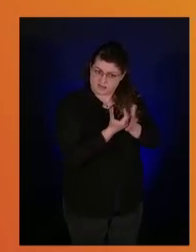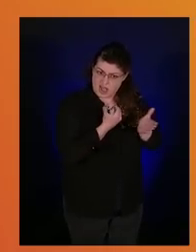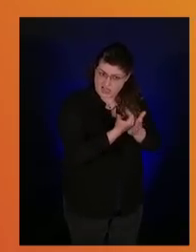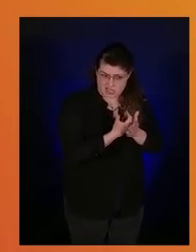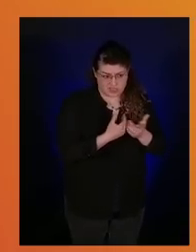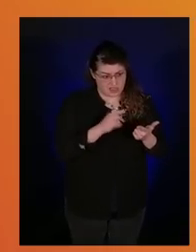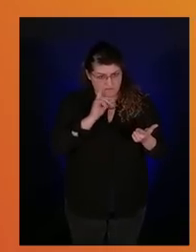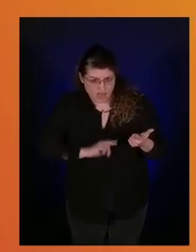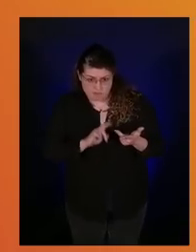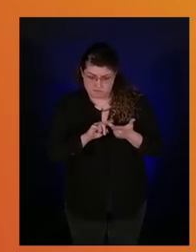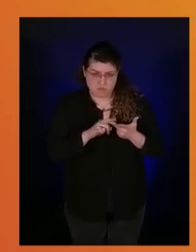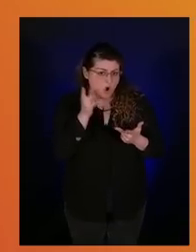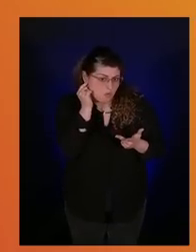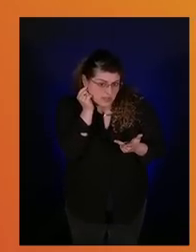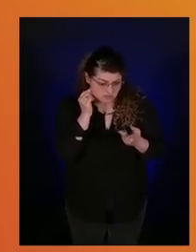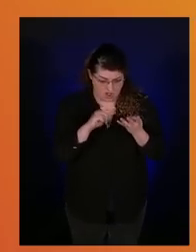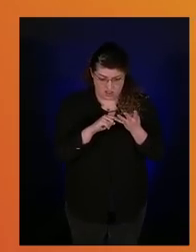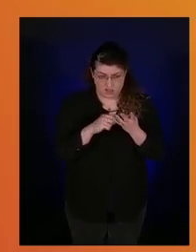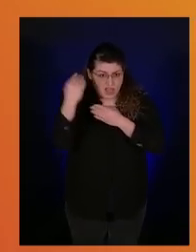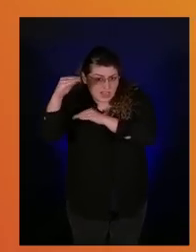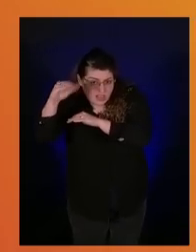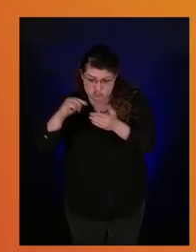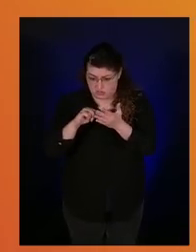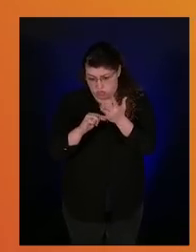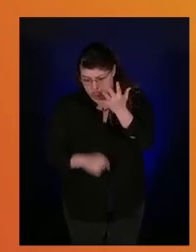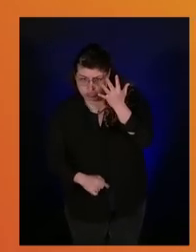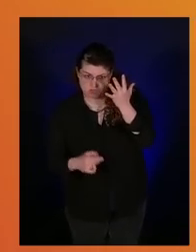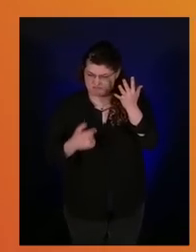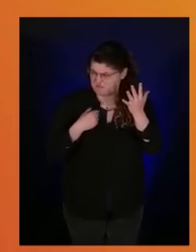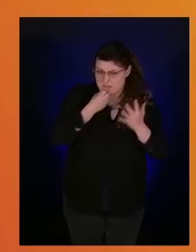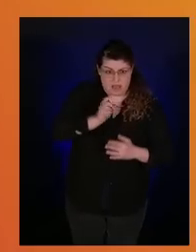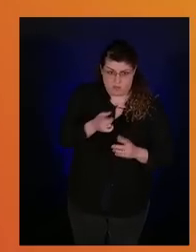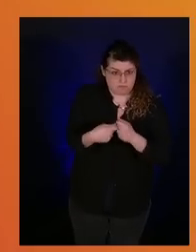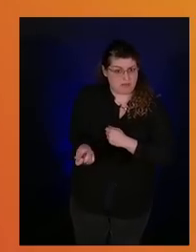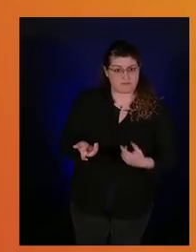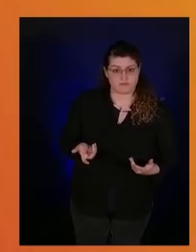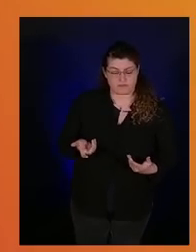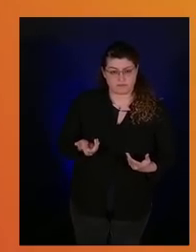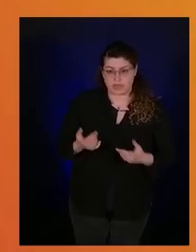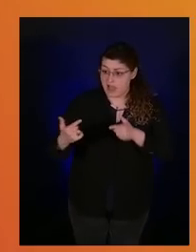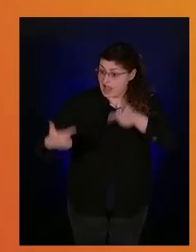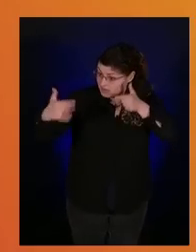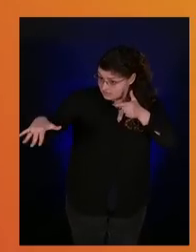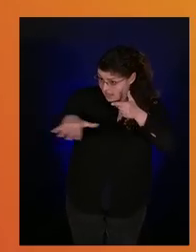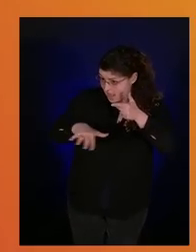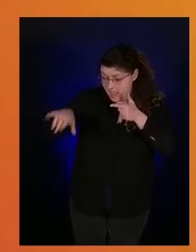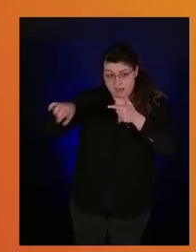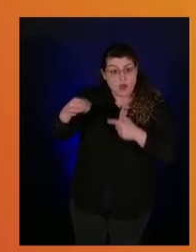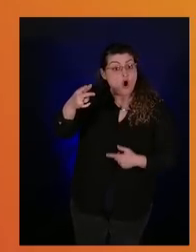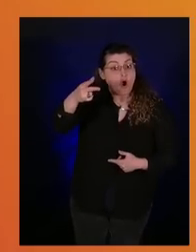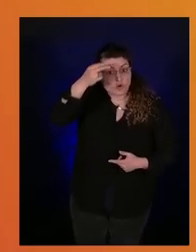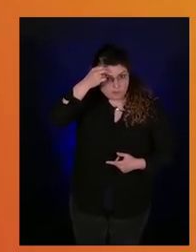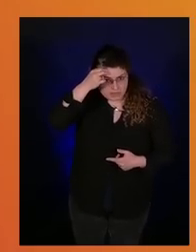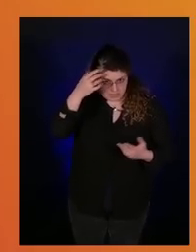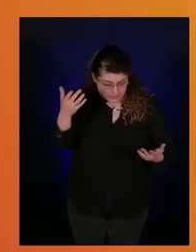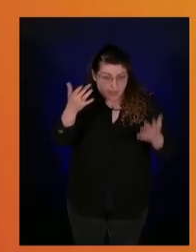femme, être homosexuel, être étranger ou assimilé. Nos adversaires ont parfaitement compris que la